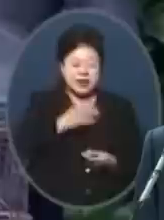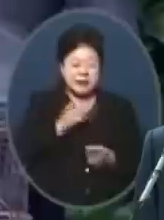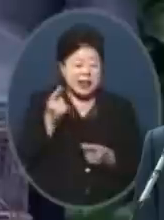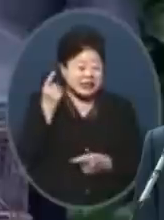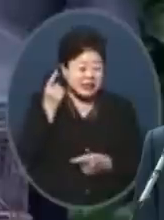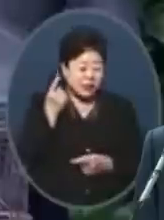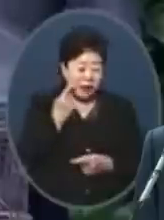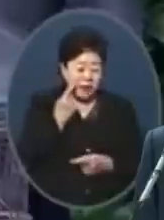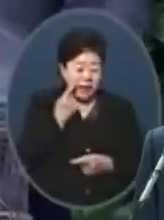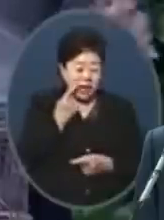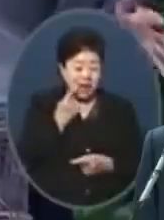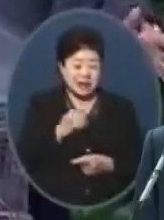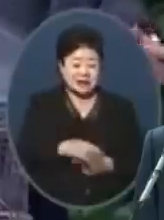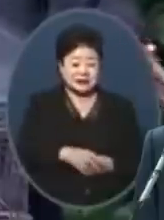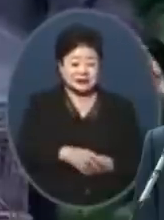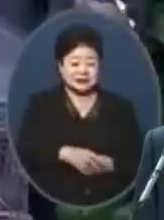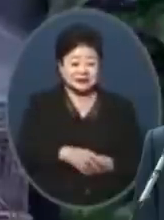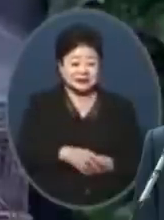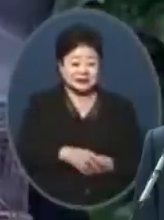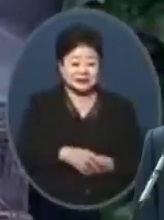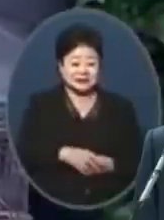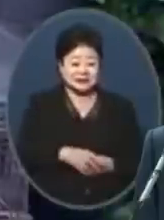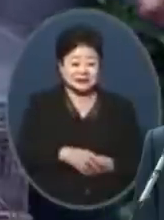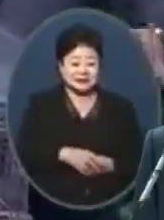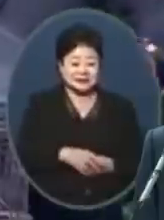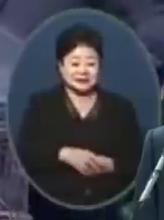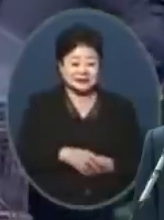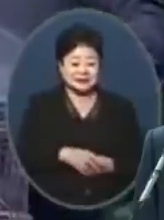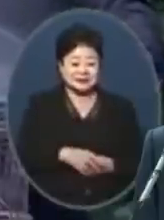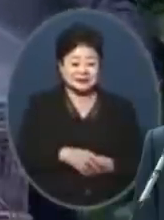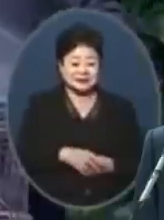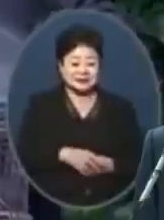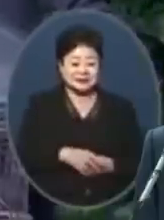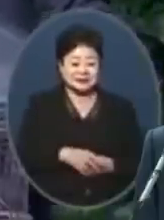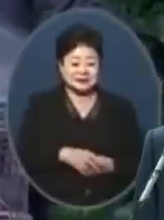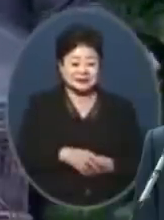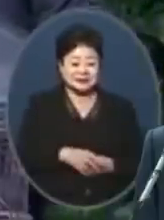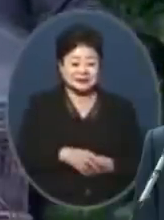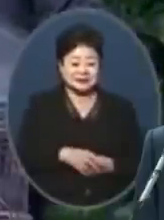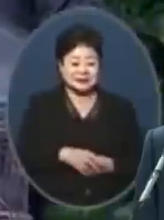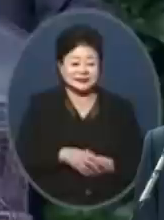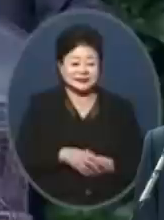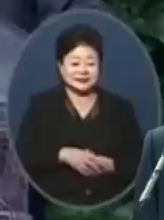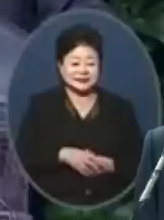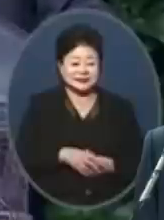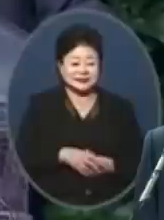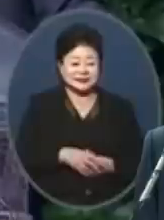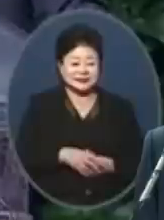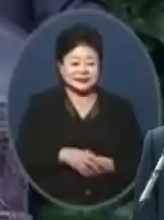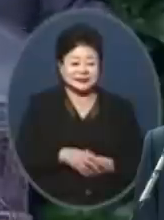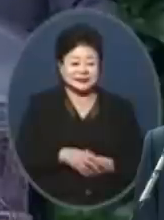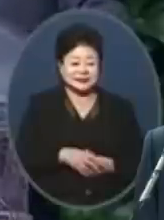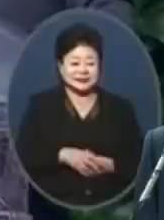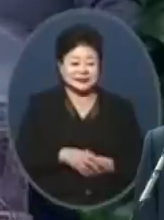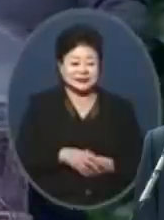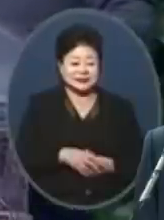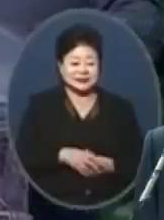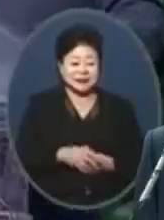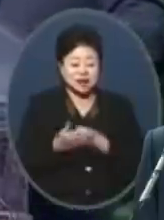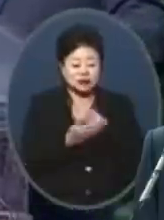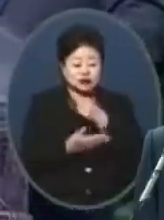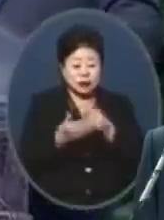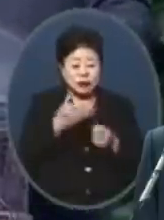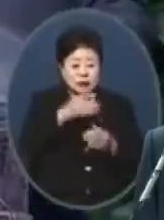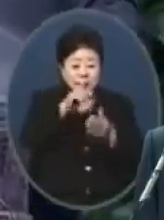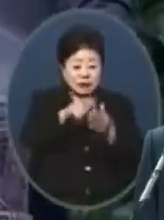들으라. And so he wake up in the morning. He wake up all the other brothers and say, dear brothers, listen to my dream. 추수하러